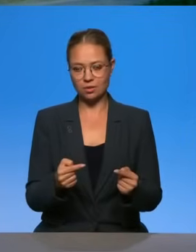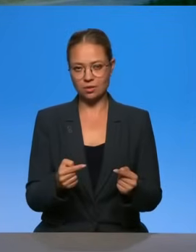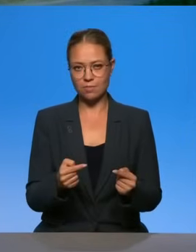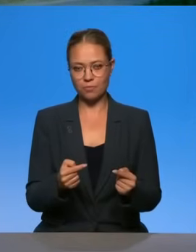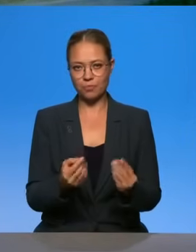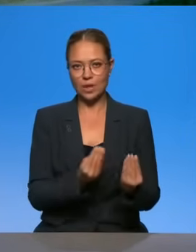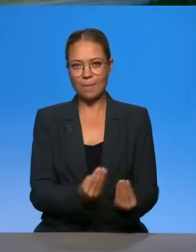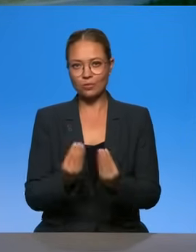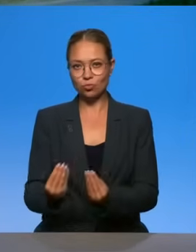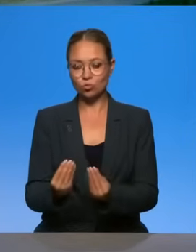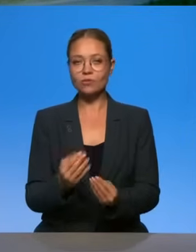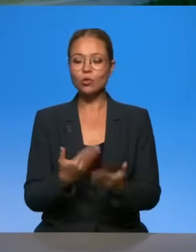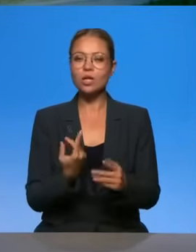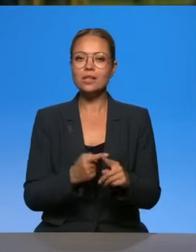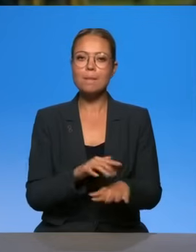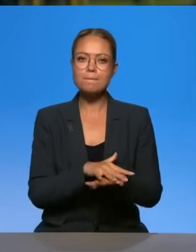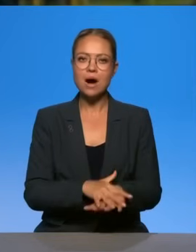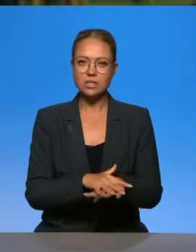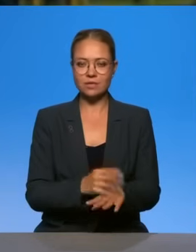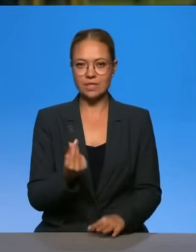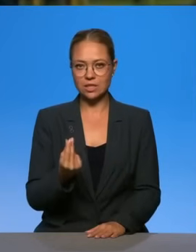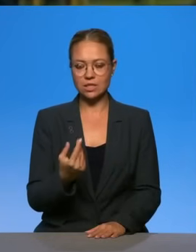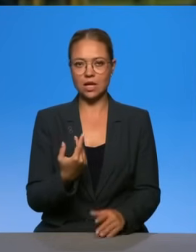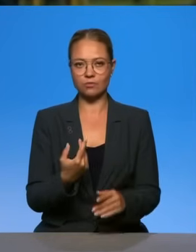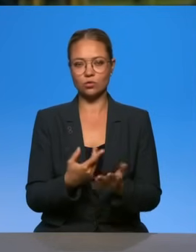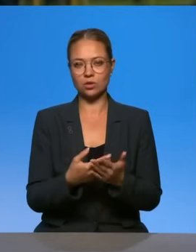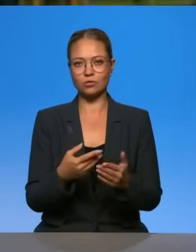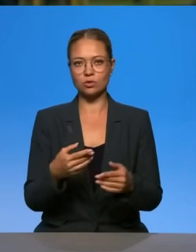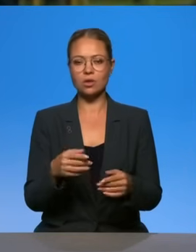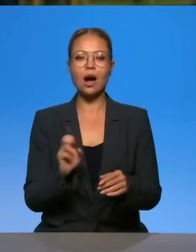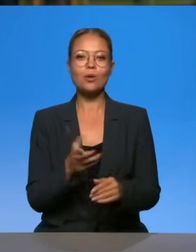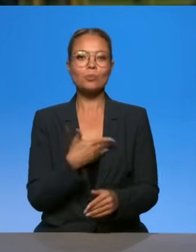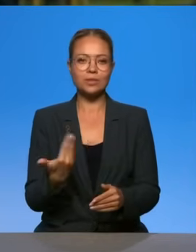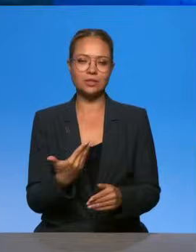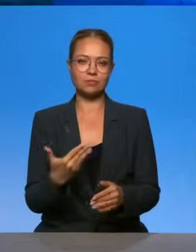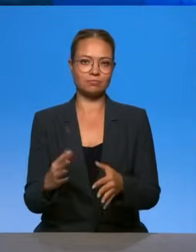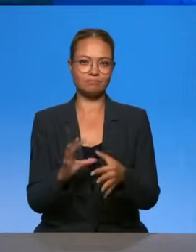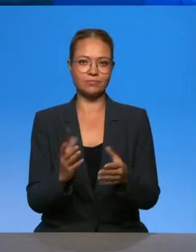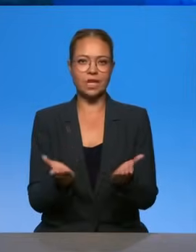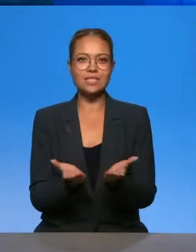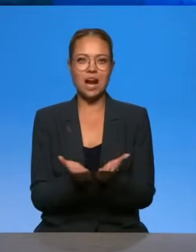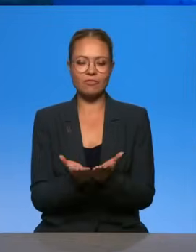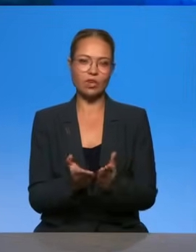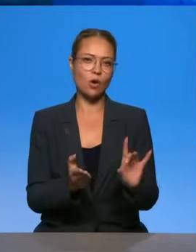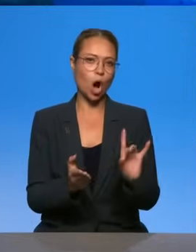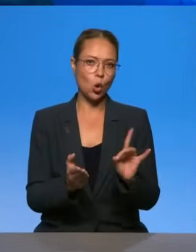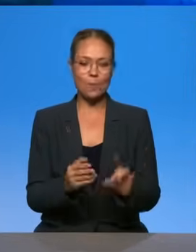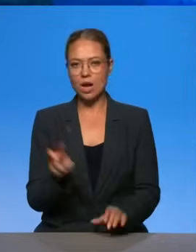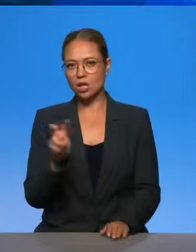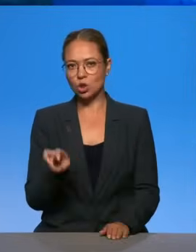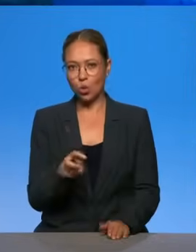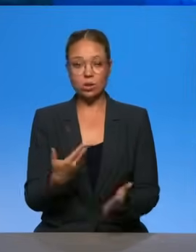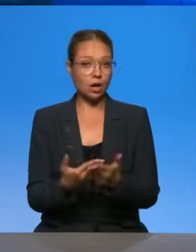с этой базовой ценой, с этой базовой, как мы, да, уровень рубль-доллар измеряем, вот так же с зерновой валютой, что будет